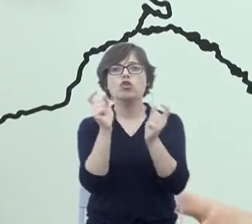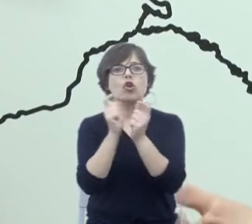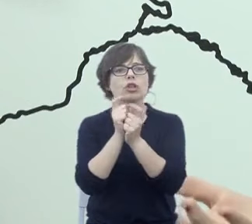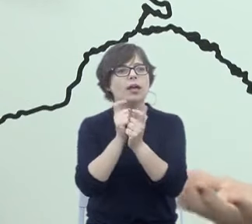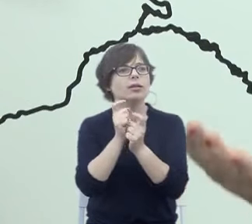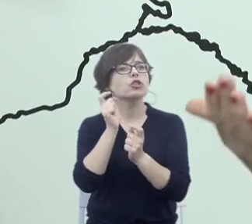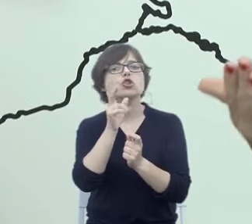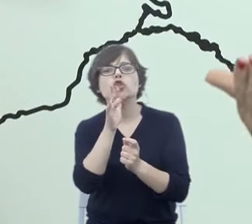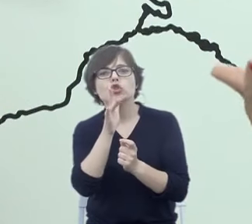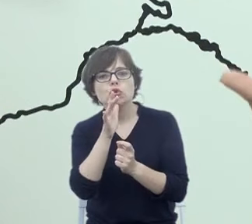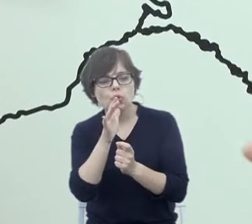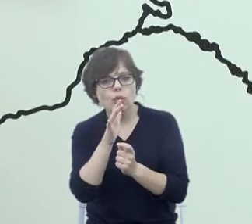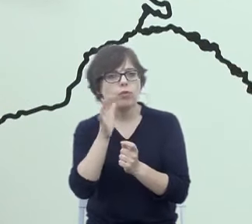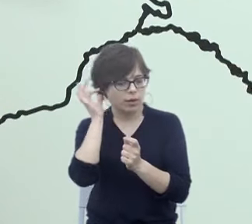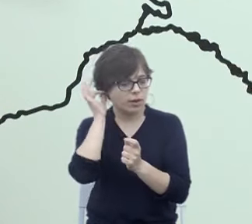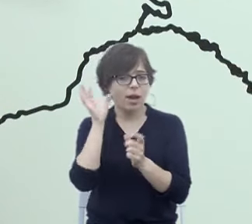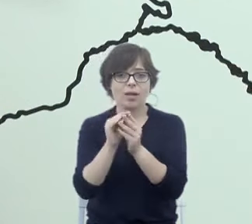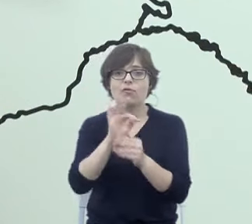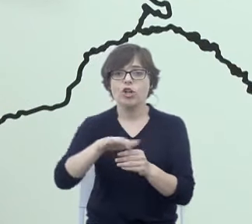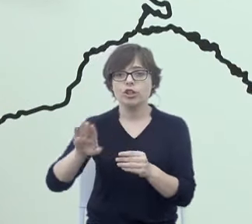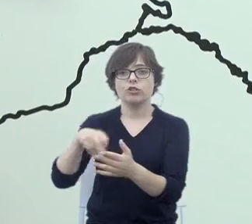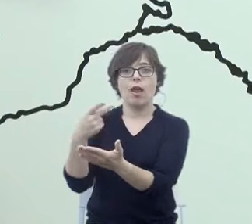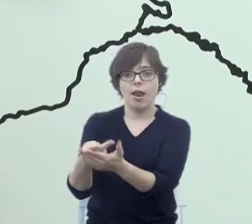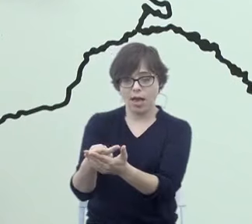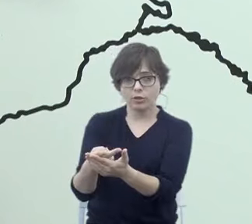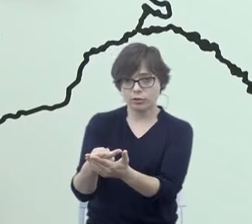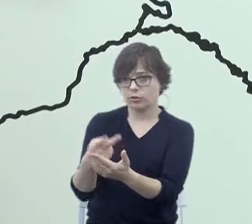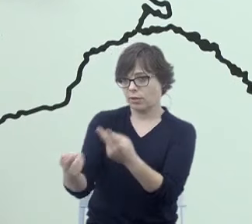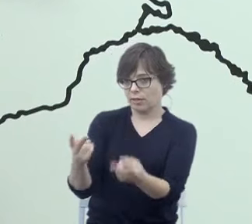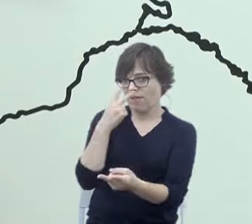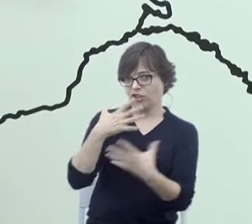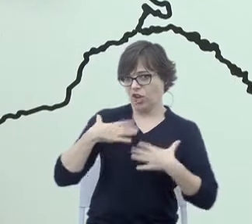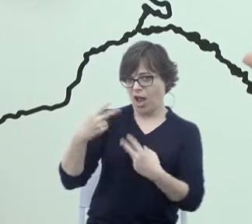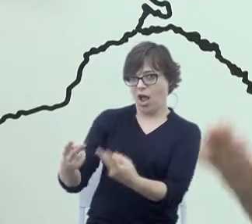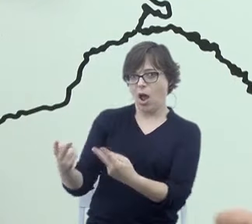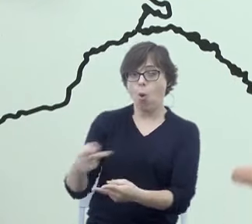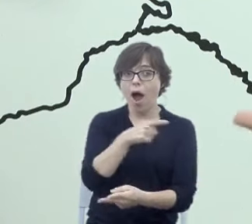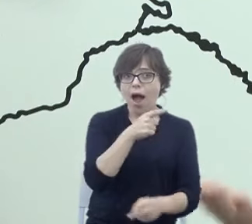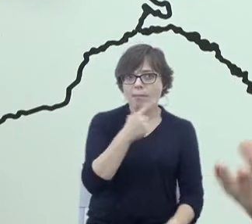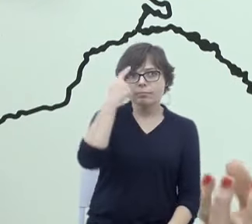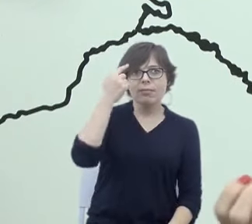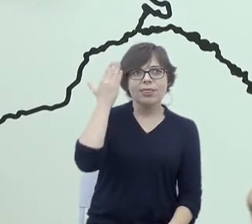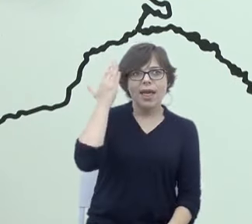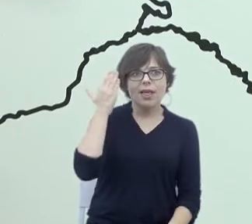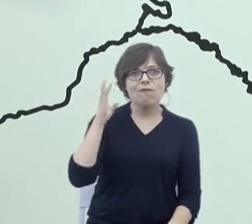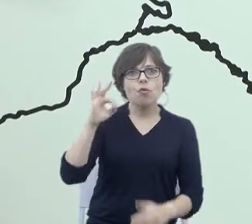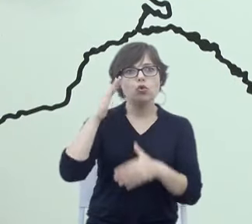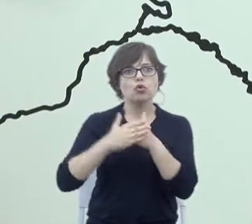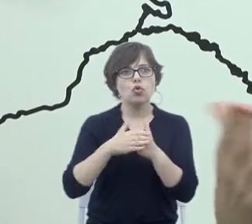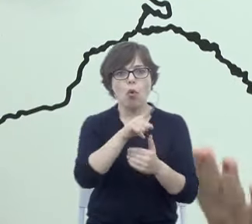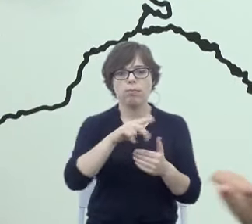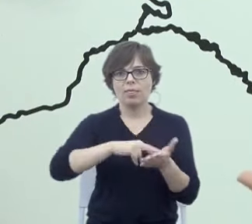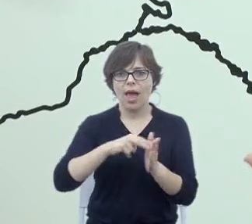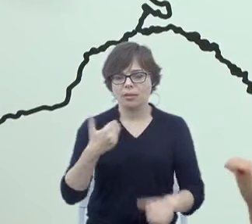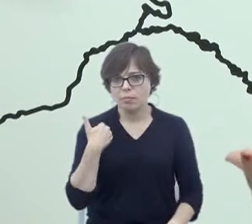jej dzieci, a niedawno tańczyła na jej ślubie, tak? I jakby te historie, jak gdyby Marcie się udało jeszcze